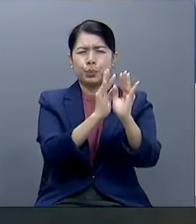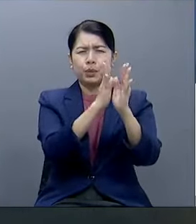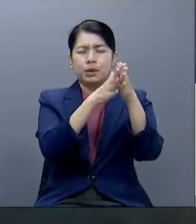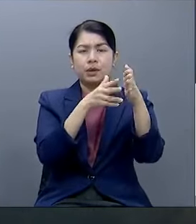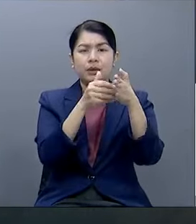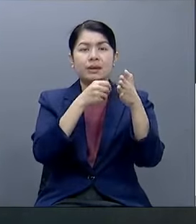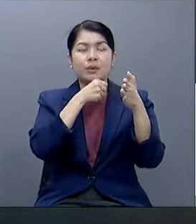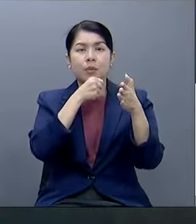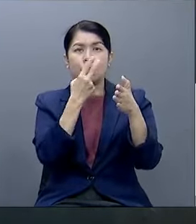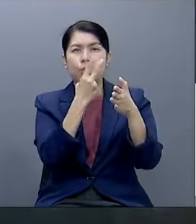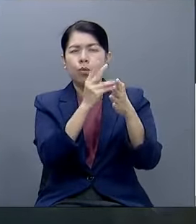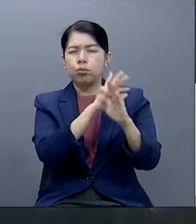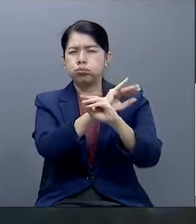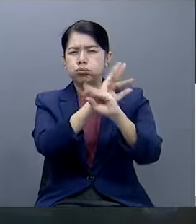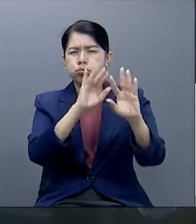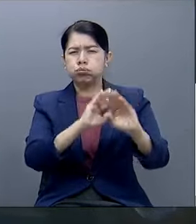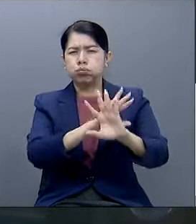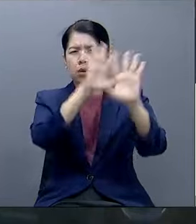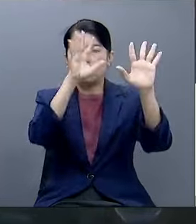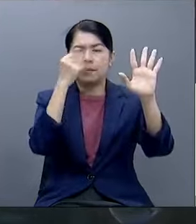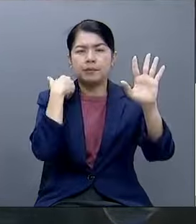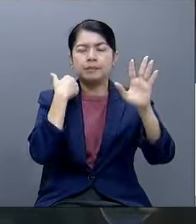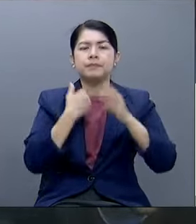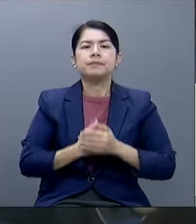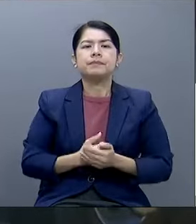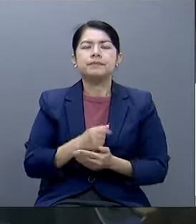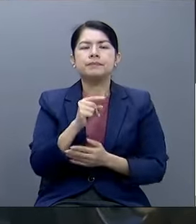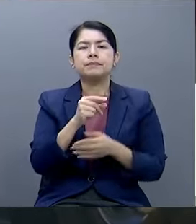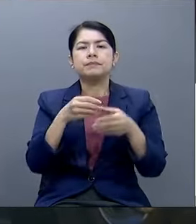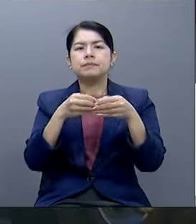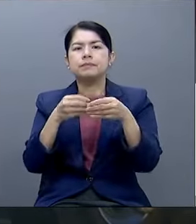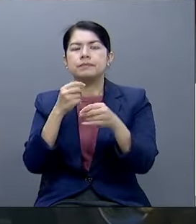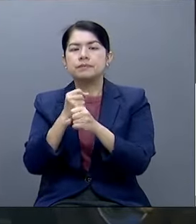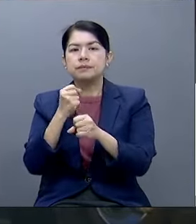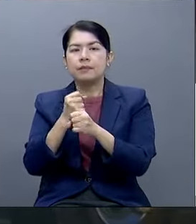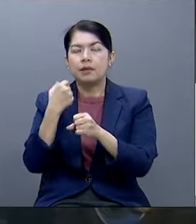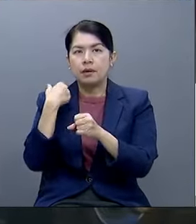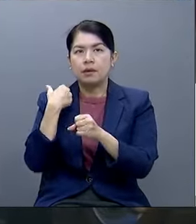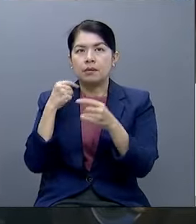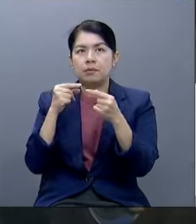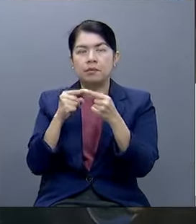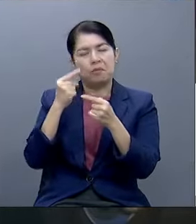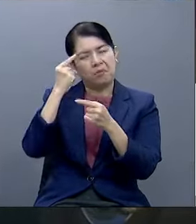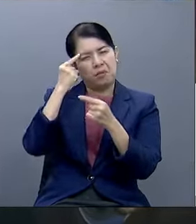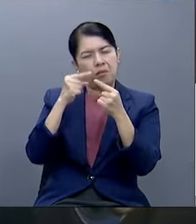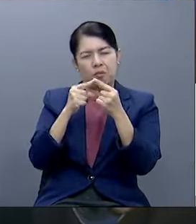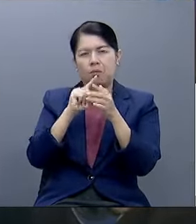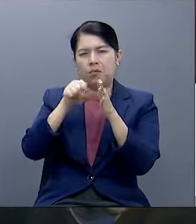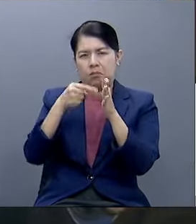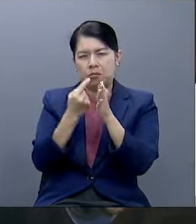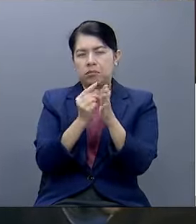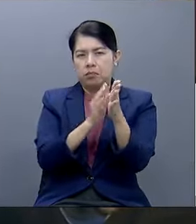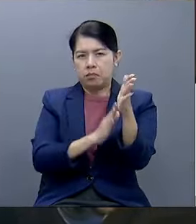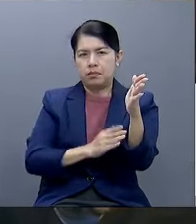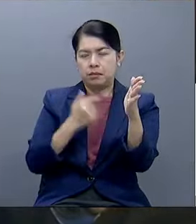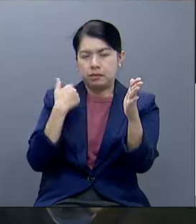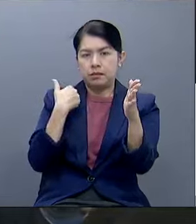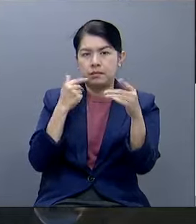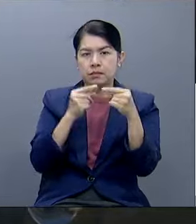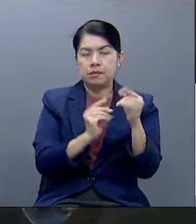ค่ำคืนครับขณะที่ปฏิบัติการดับเพลิงของเจ้าหน้าที่ใช้เวลานานหลายชั่วโมงหลังจากที่เพลิงลุกไหม้เมื่อเวล